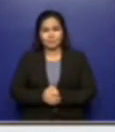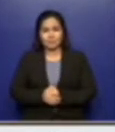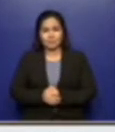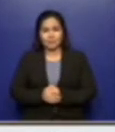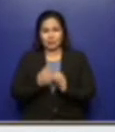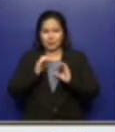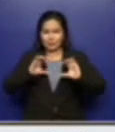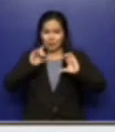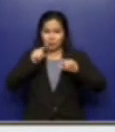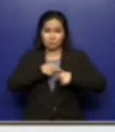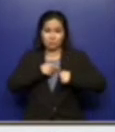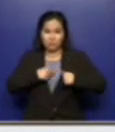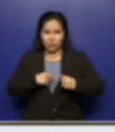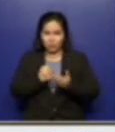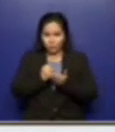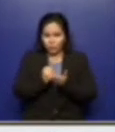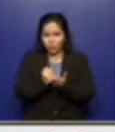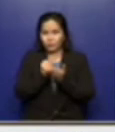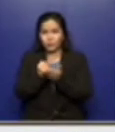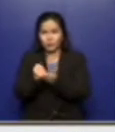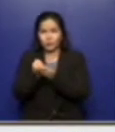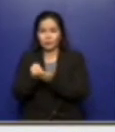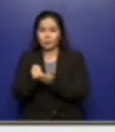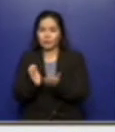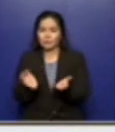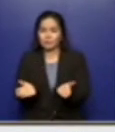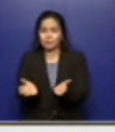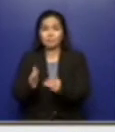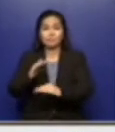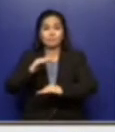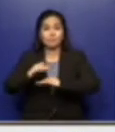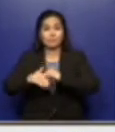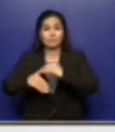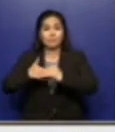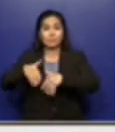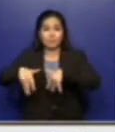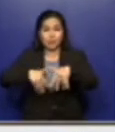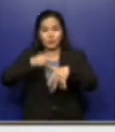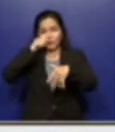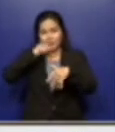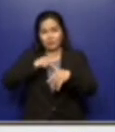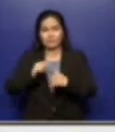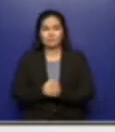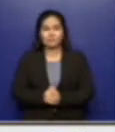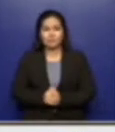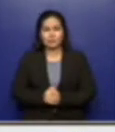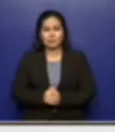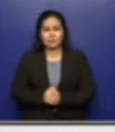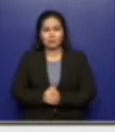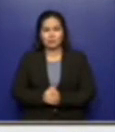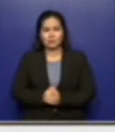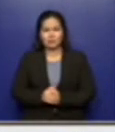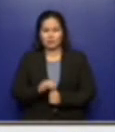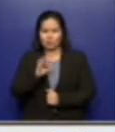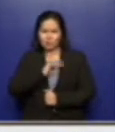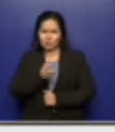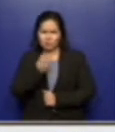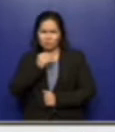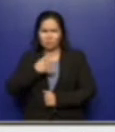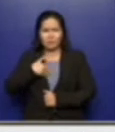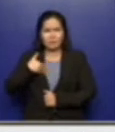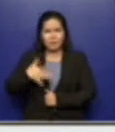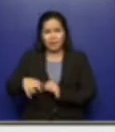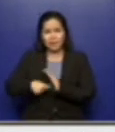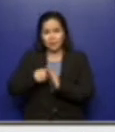ความจริงใจกับการช่วยเหลือของพี่น้องประชาชนดิฉันไม่สบายใจอย่างนึงค่ะเมื่อวันแรกของการอภิปราย